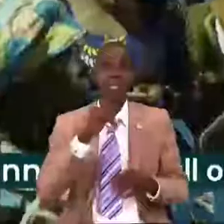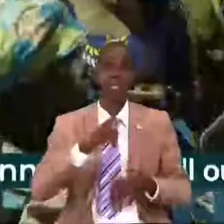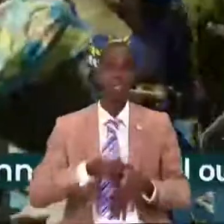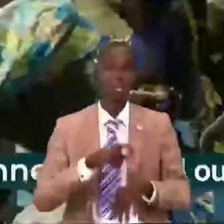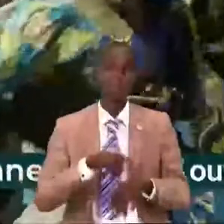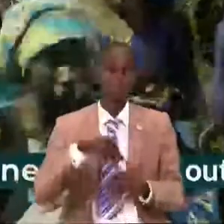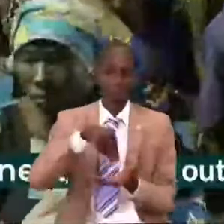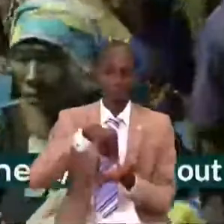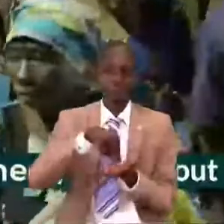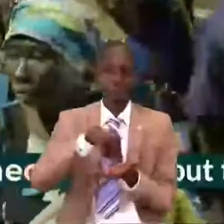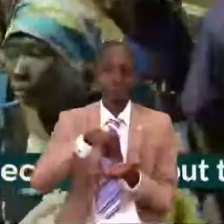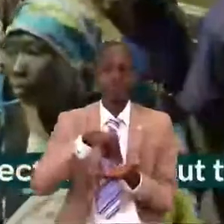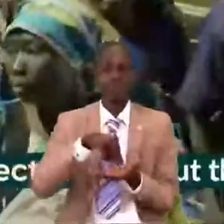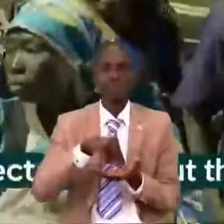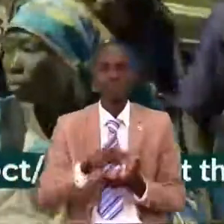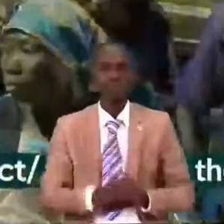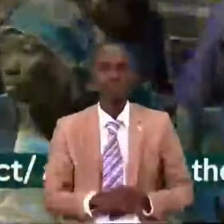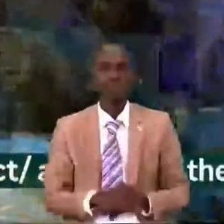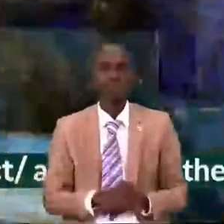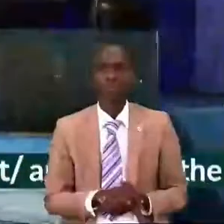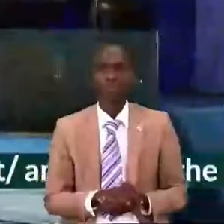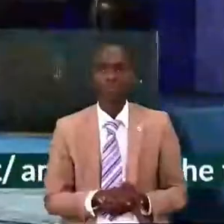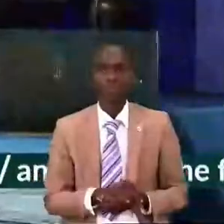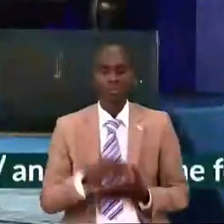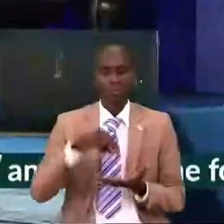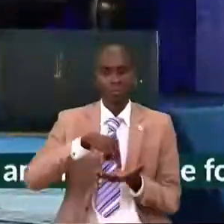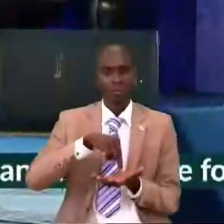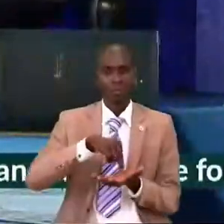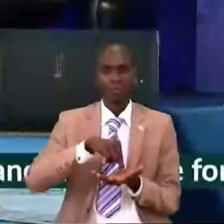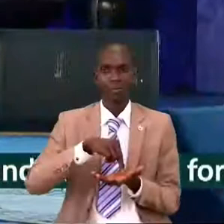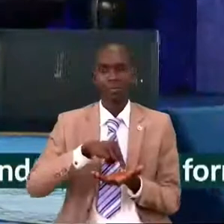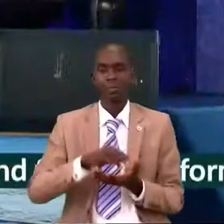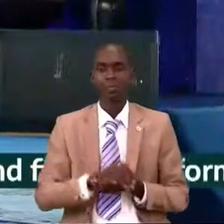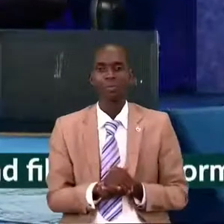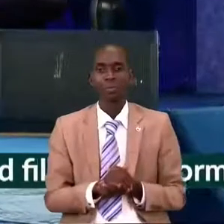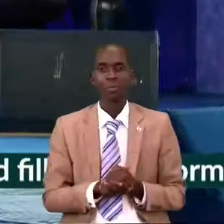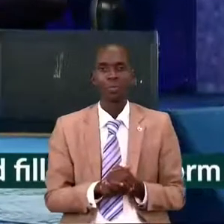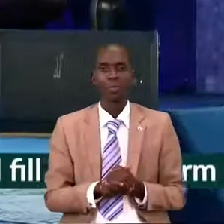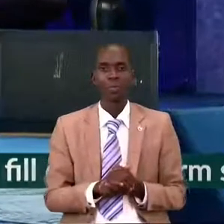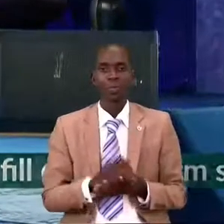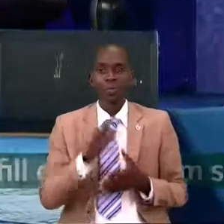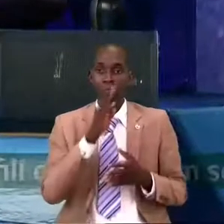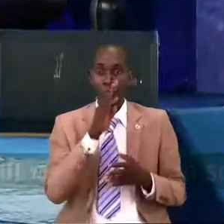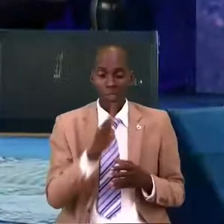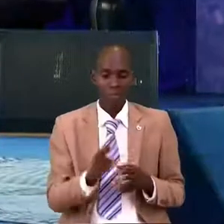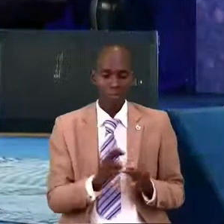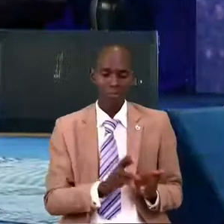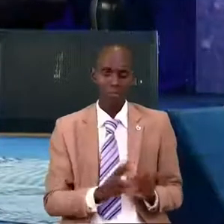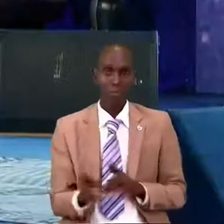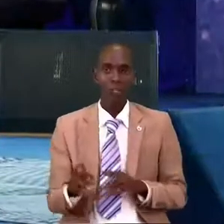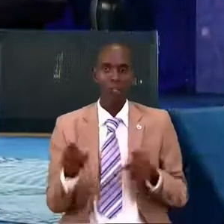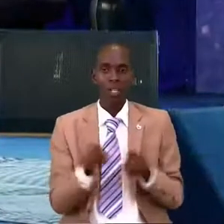miracles. Comme le serviteur de Dieu vient libérer la miséricorde de Dieu. Merci,